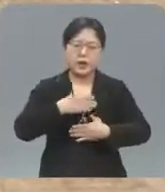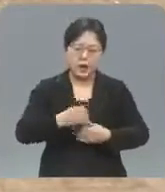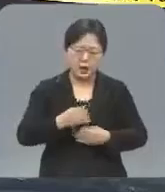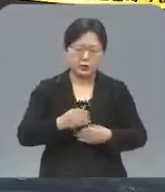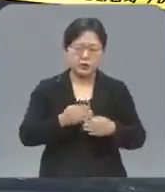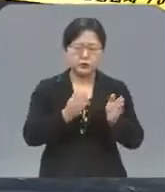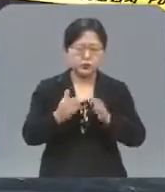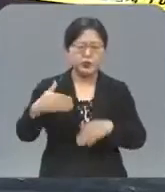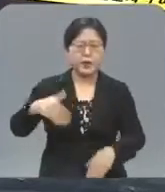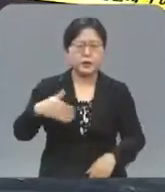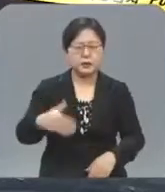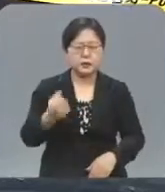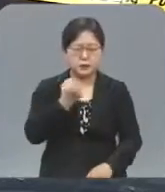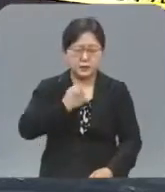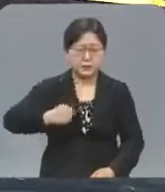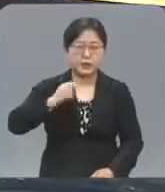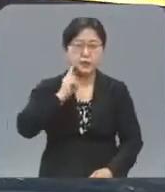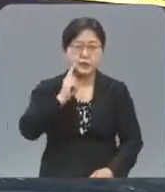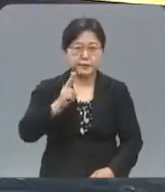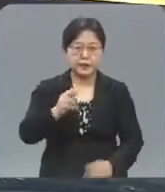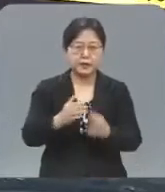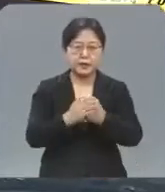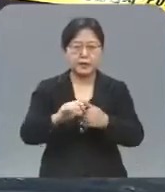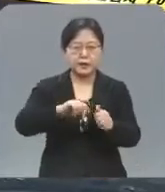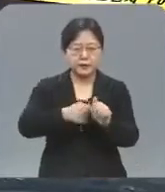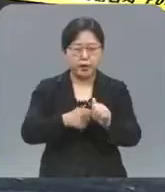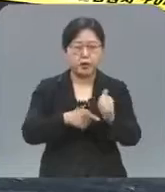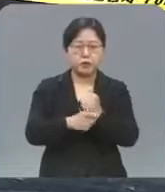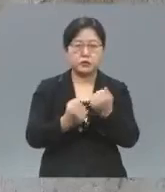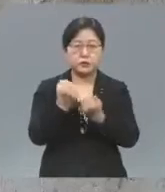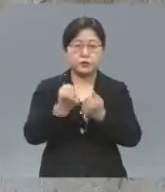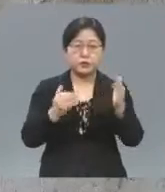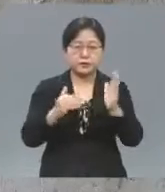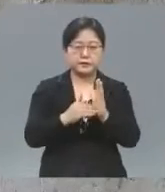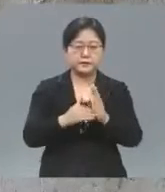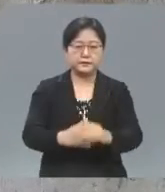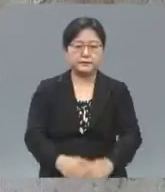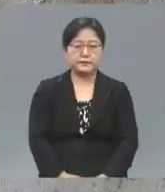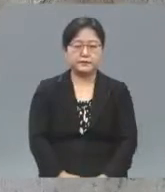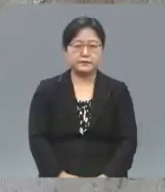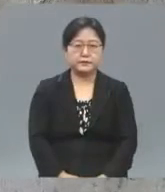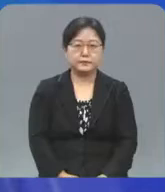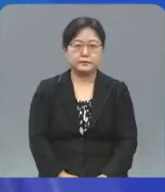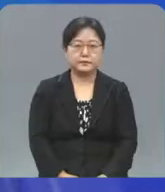안전주의 의무를 위반한 정도가 심각하다며 양형의 이유를 밝혔습니다.